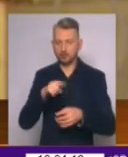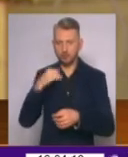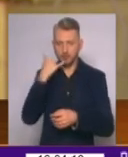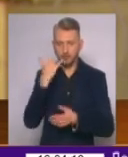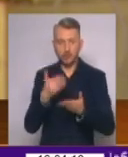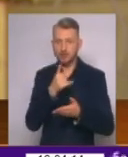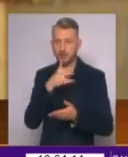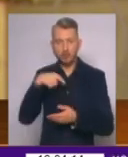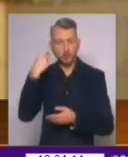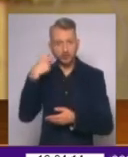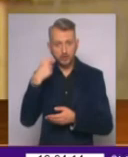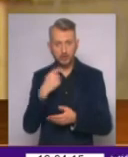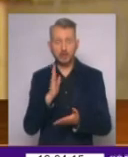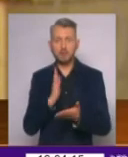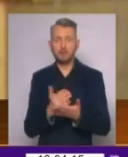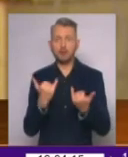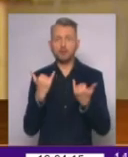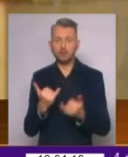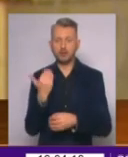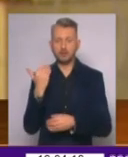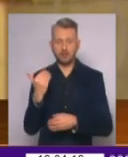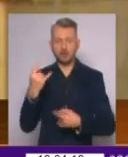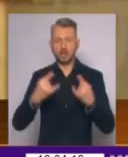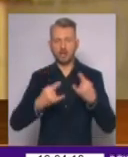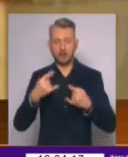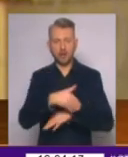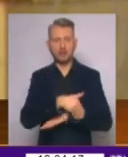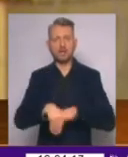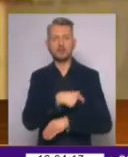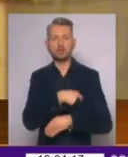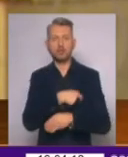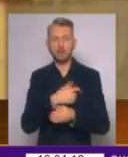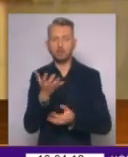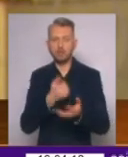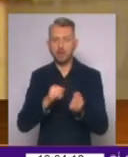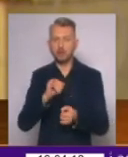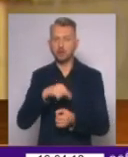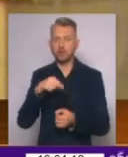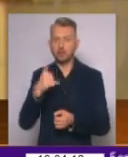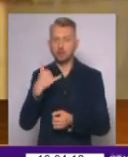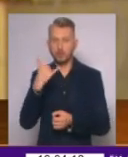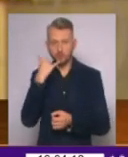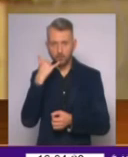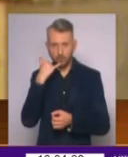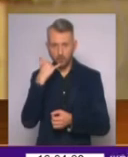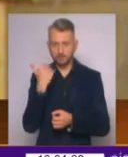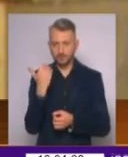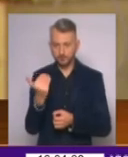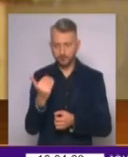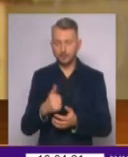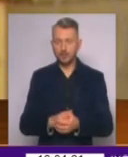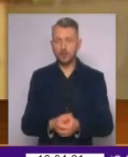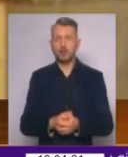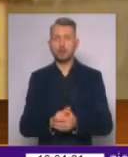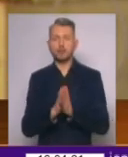можете додзвонитися, прямо зараз на ваших екранах адреса депутатської приймальні і номер телефону приймальні депутата пана Олега Гелевея.